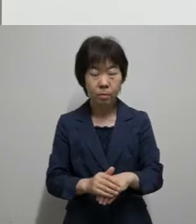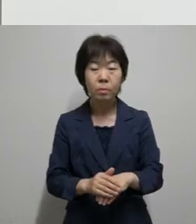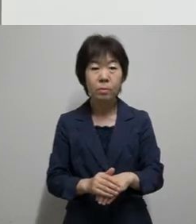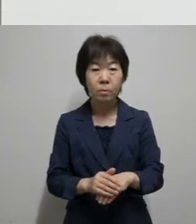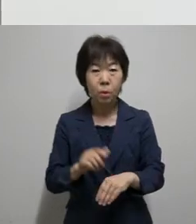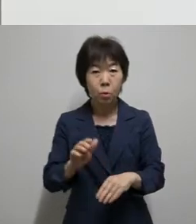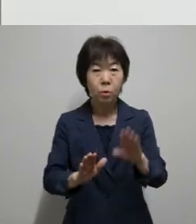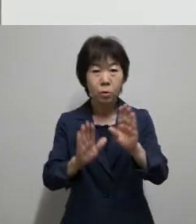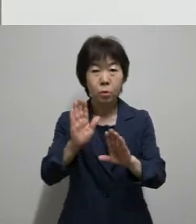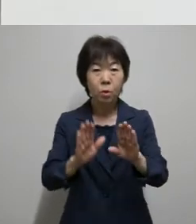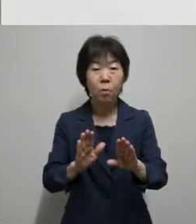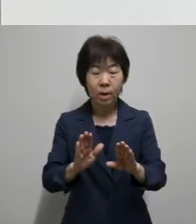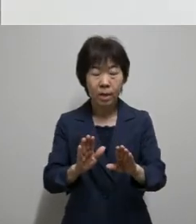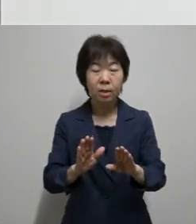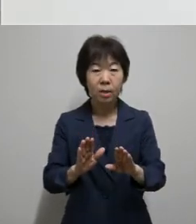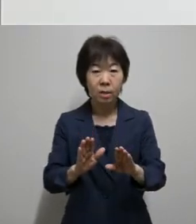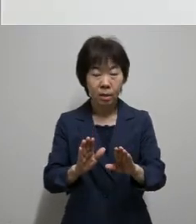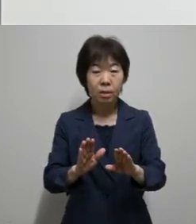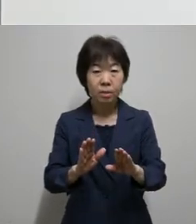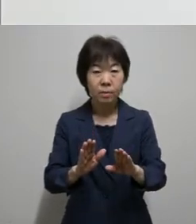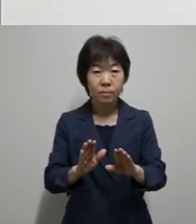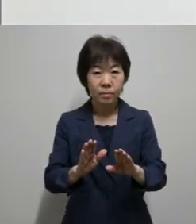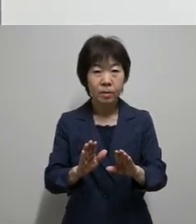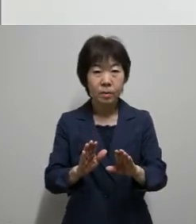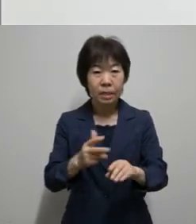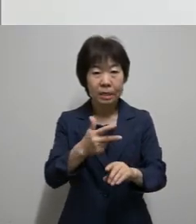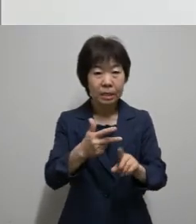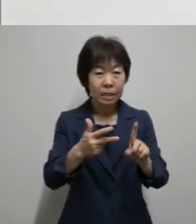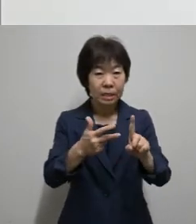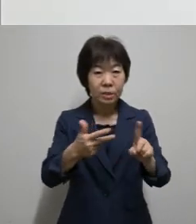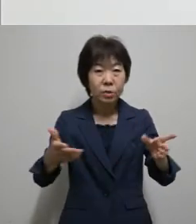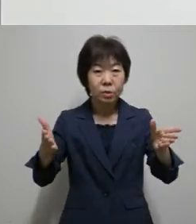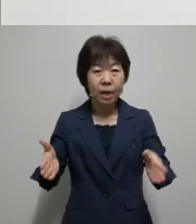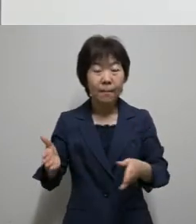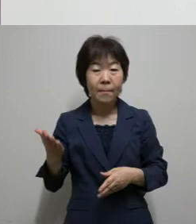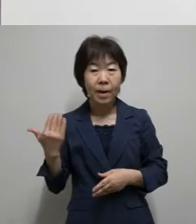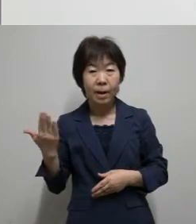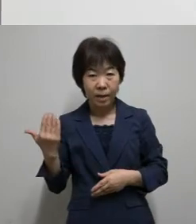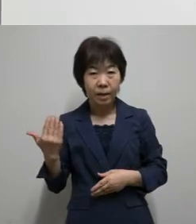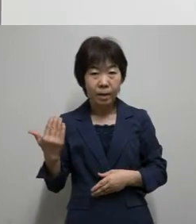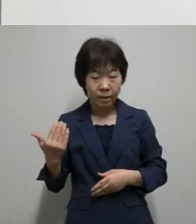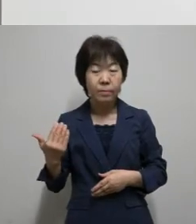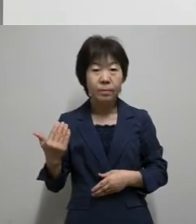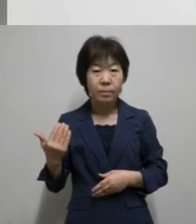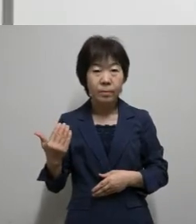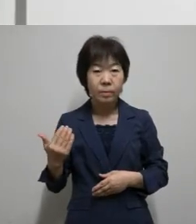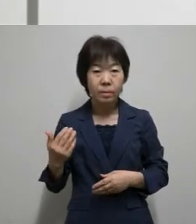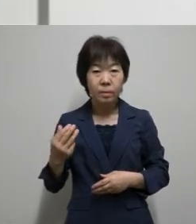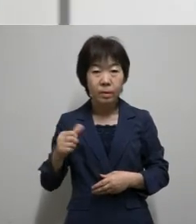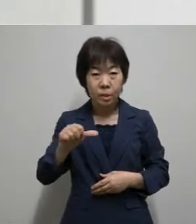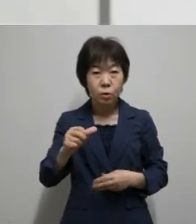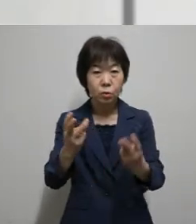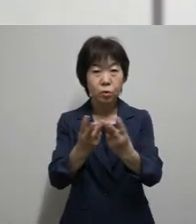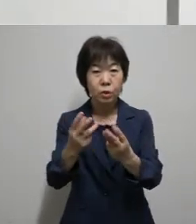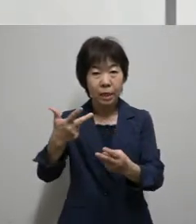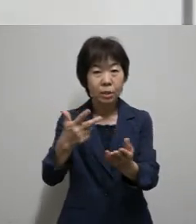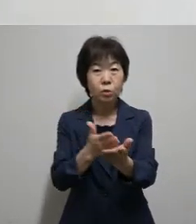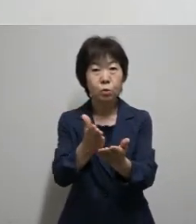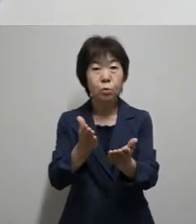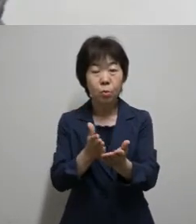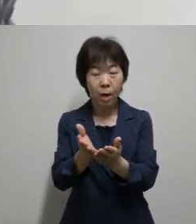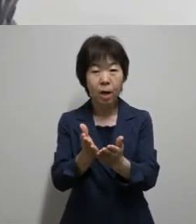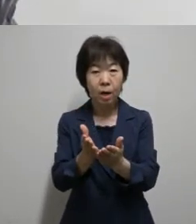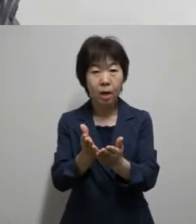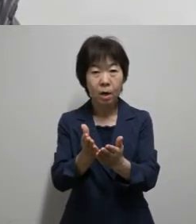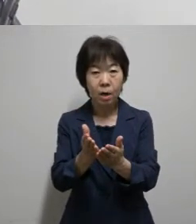先ほど申しましたように1週間前やはり5つの指標7つの区分はまだステージ